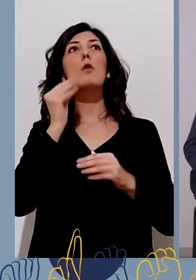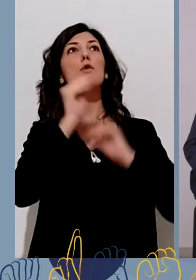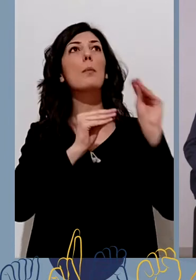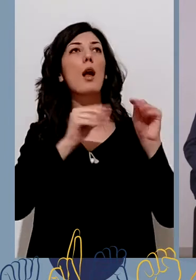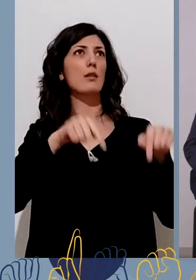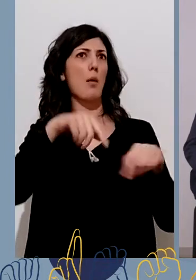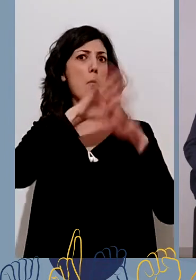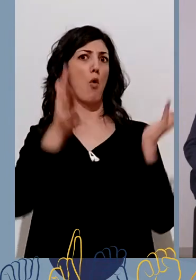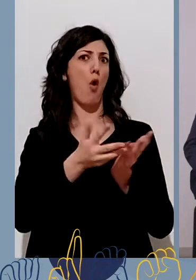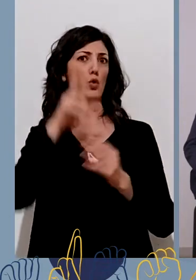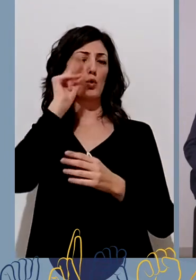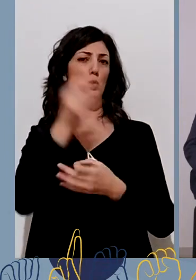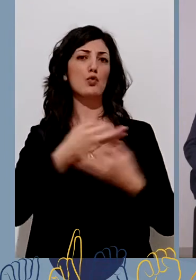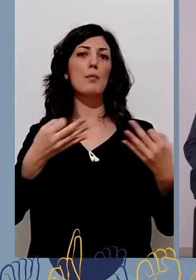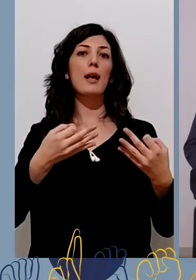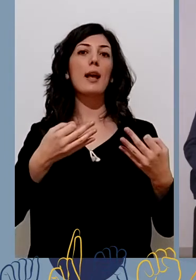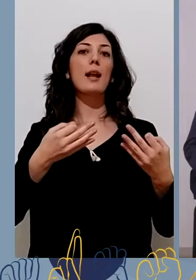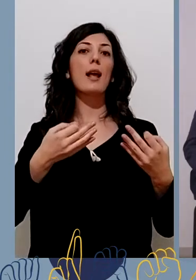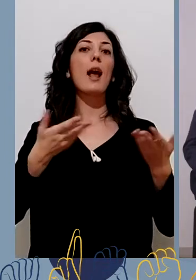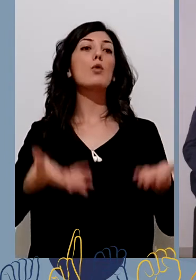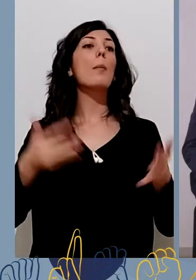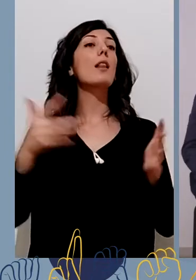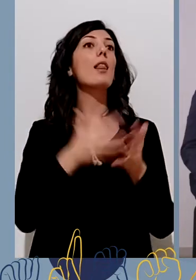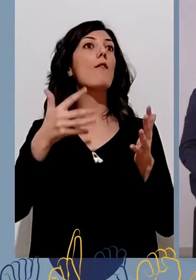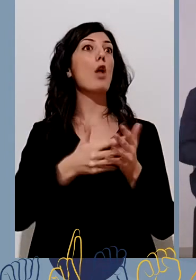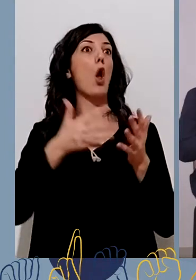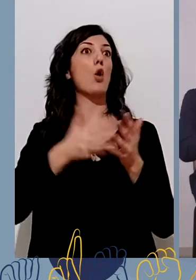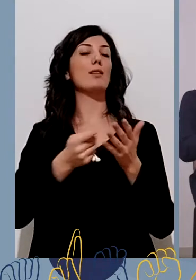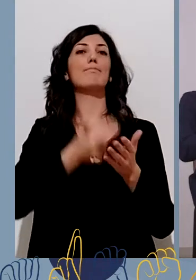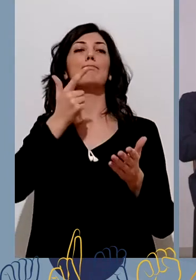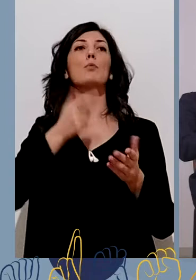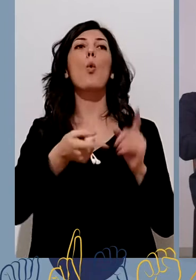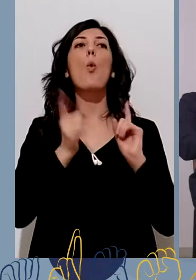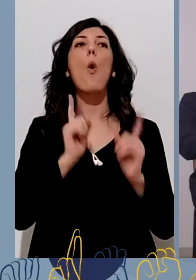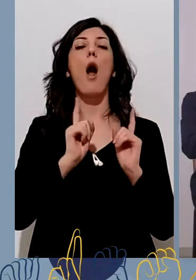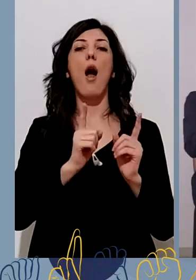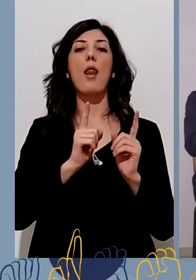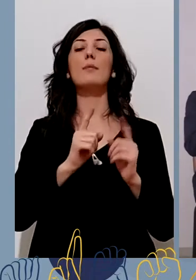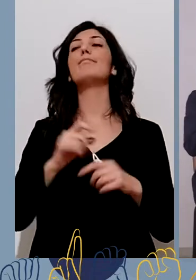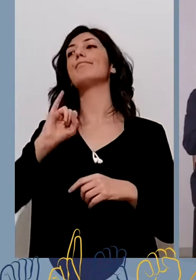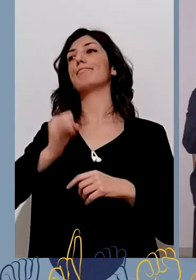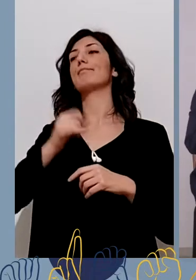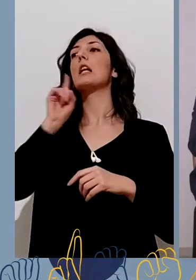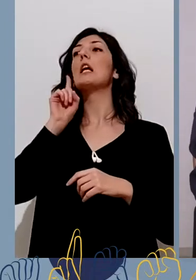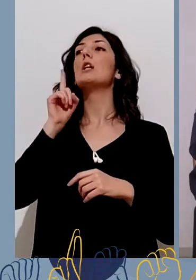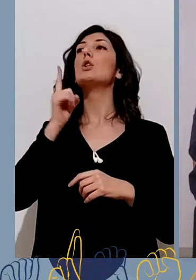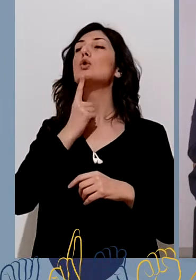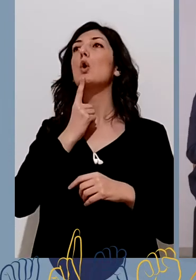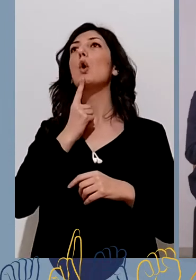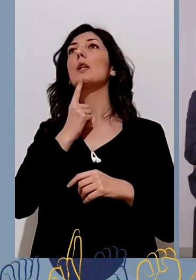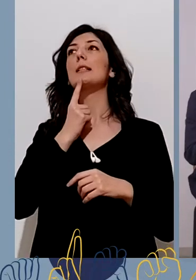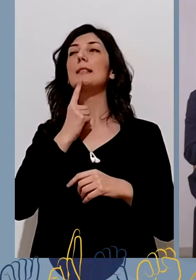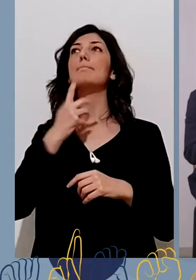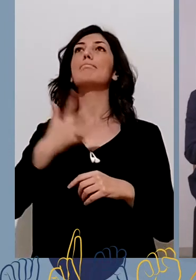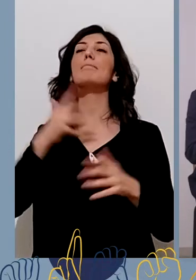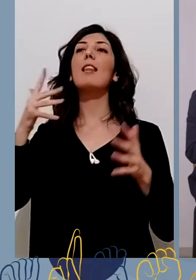diciamo, quali sono anche le principali difficoltà per la comunità dei non udenti? Certo, i sordi hanno una difficoltà di